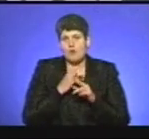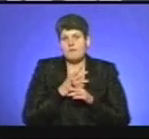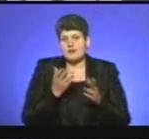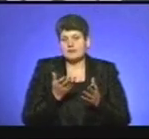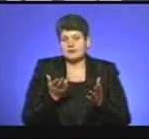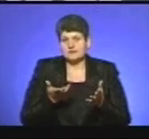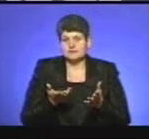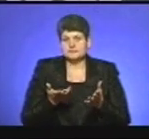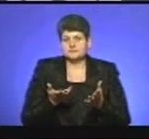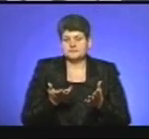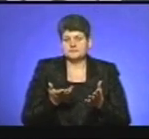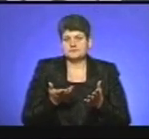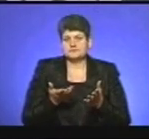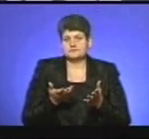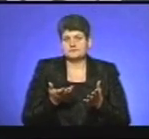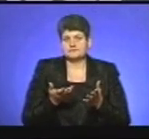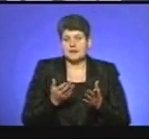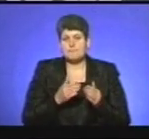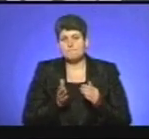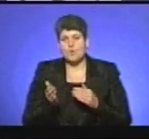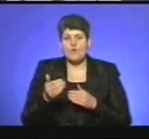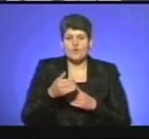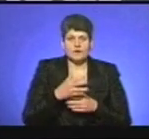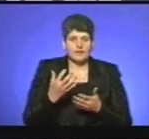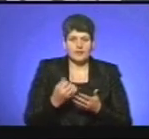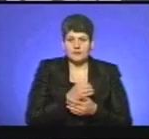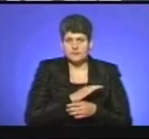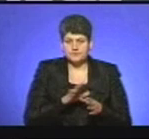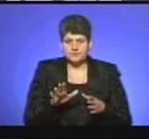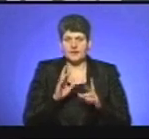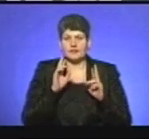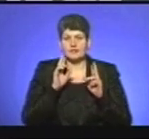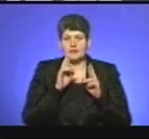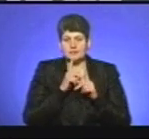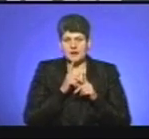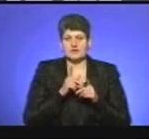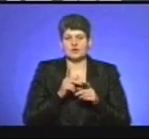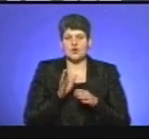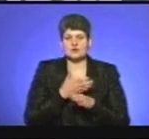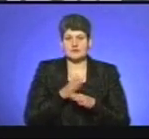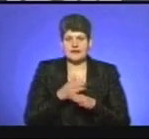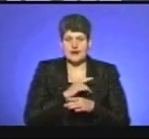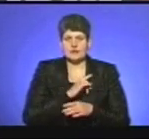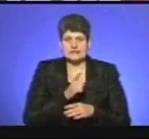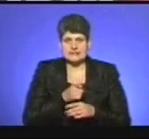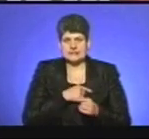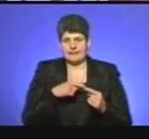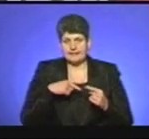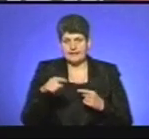що і повороти в них не виходять. І неправильно розподіляють сили по